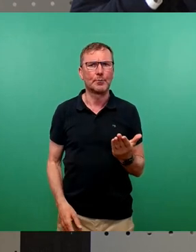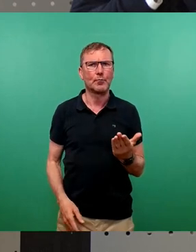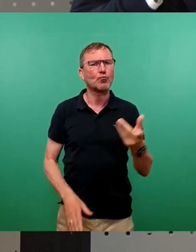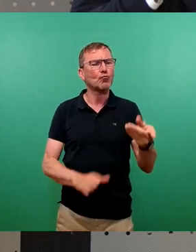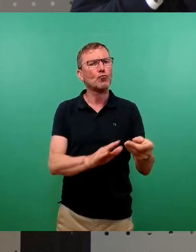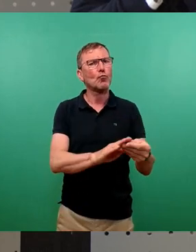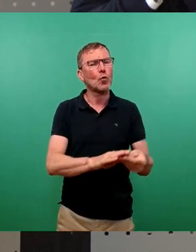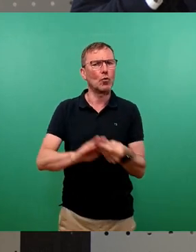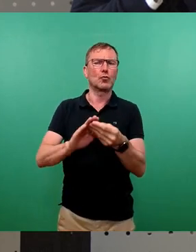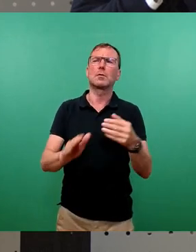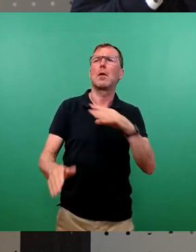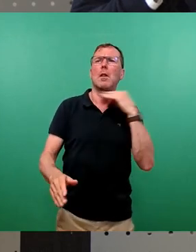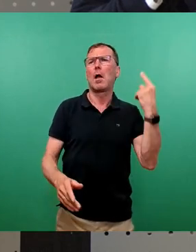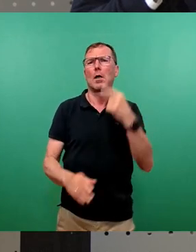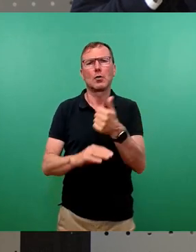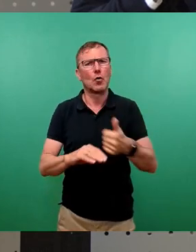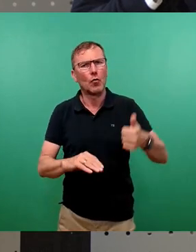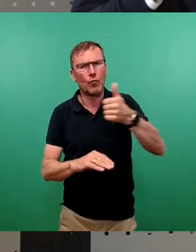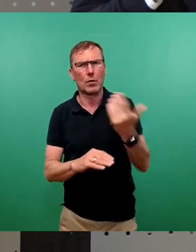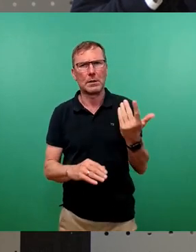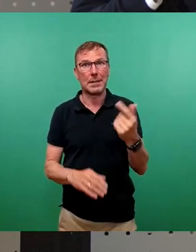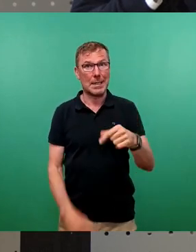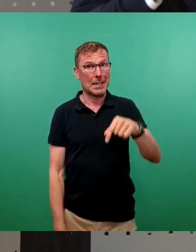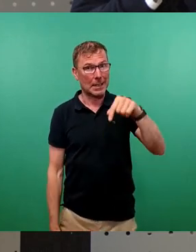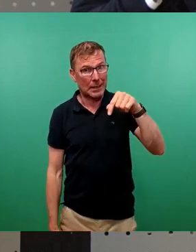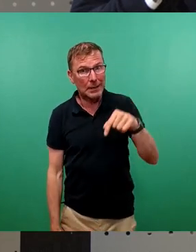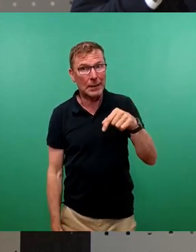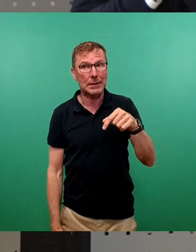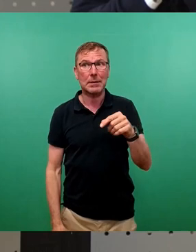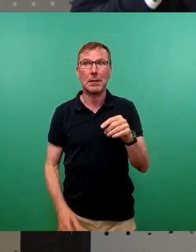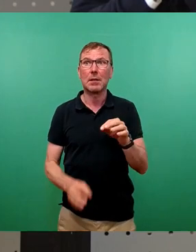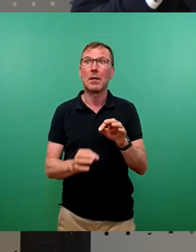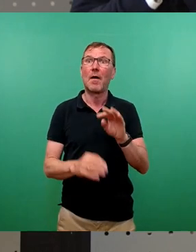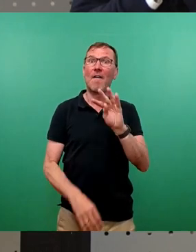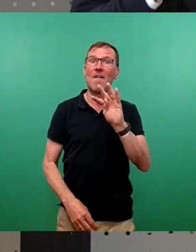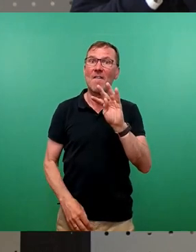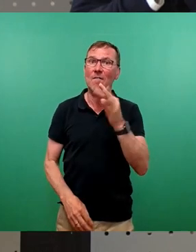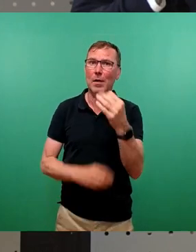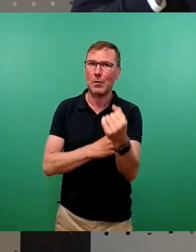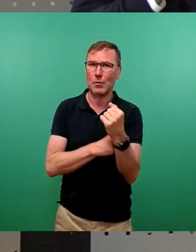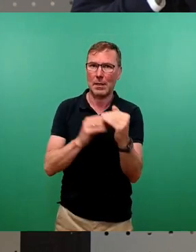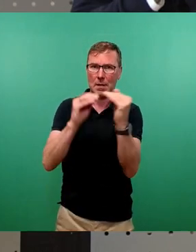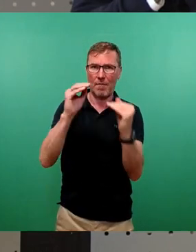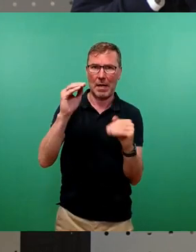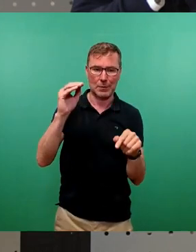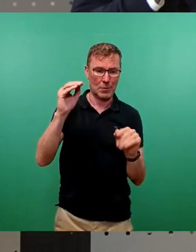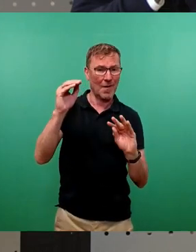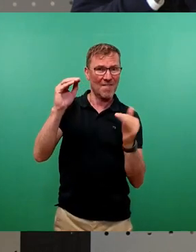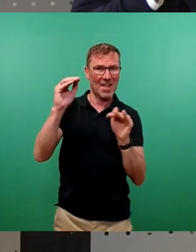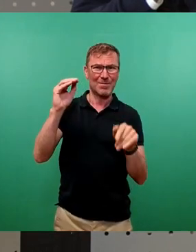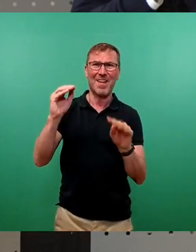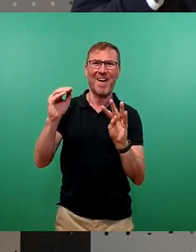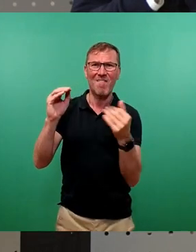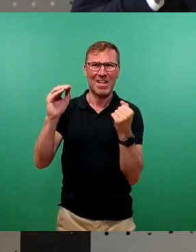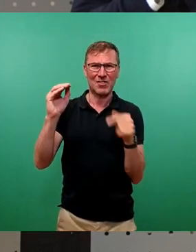worden ist, langjähriger Vorsitzender, der nunmehr viertstärksten Fraktion in diesem Stadtrat, der viertstärksten